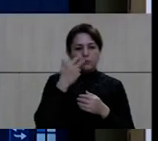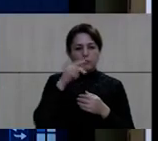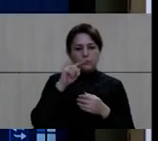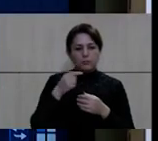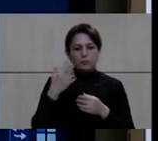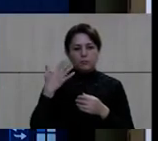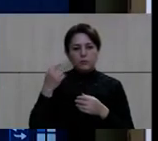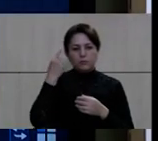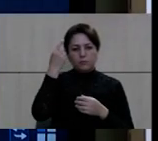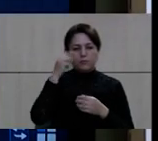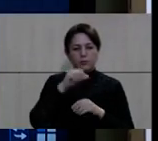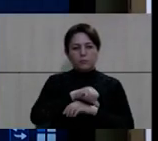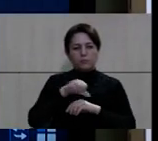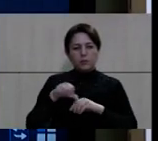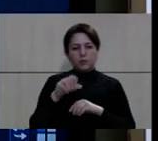3.5 dan 1 metr ekan.